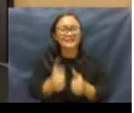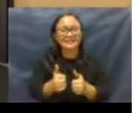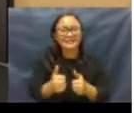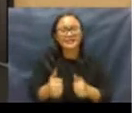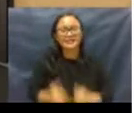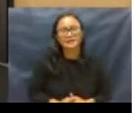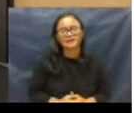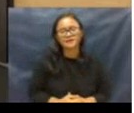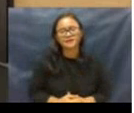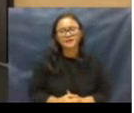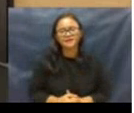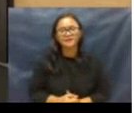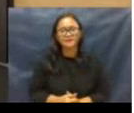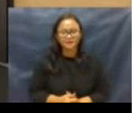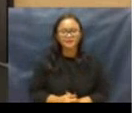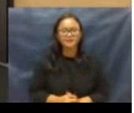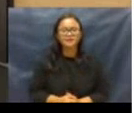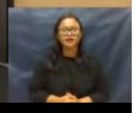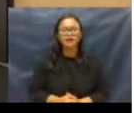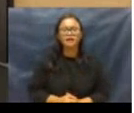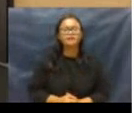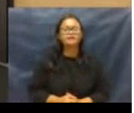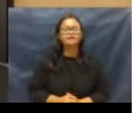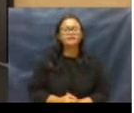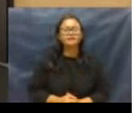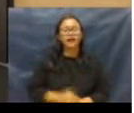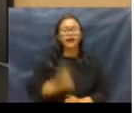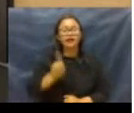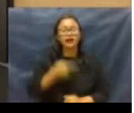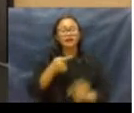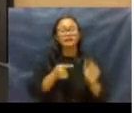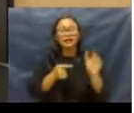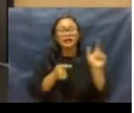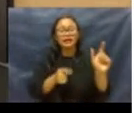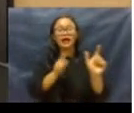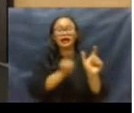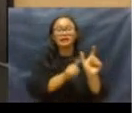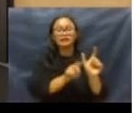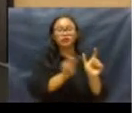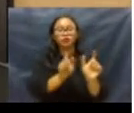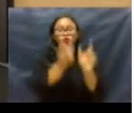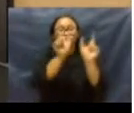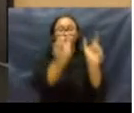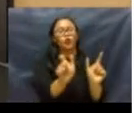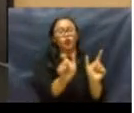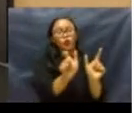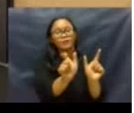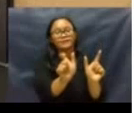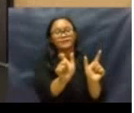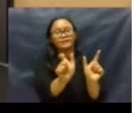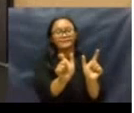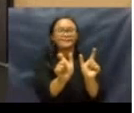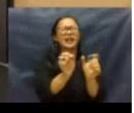saya punya tebakan kata lagi nih Bapak Ibu, ada dua kata yang ditebak ya, dua kalimat sebetulnya di